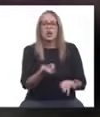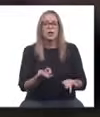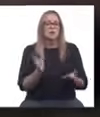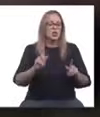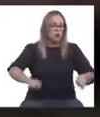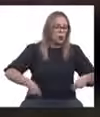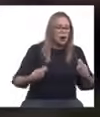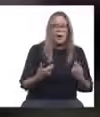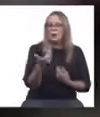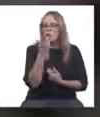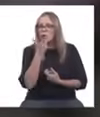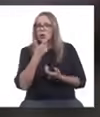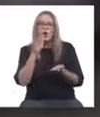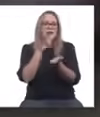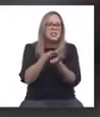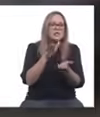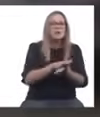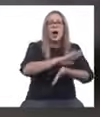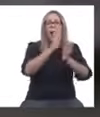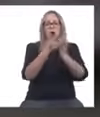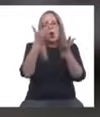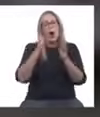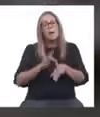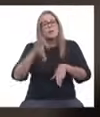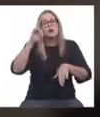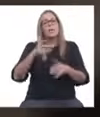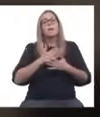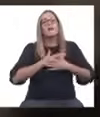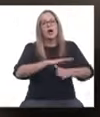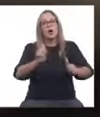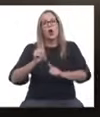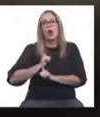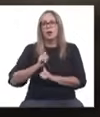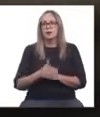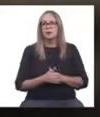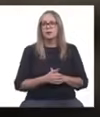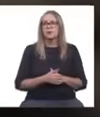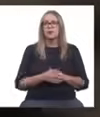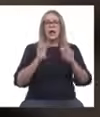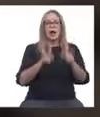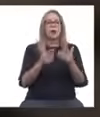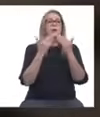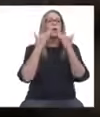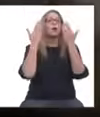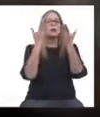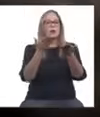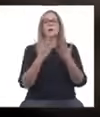אלפי סנדוויצ'ים, וכל הפינוקים האלו באהבה לכל החיילים. הלוחמים פה מודים לכם, אוהבים אתכם.